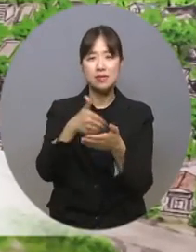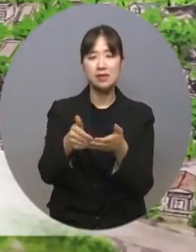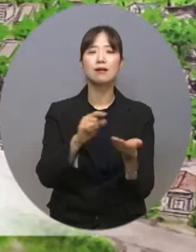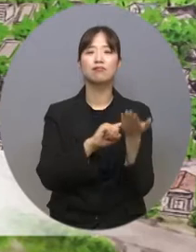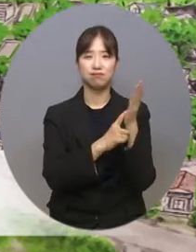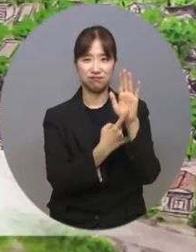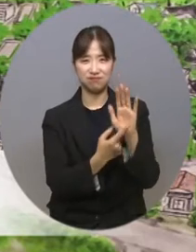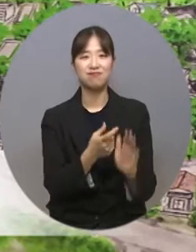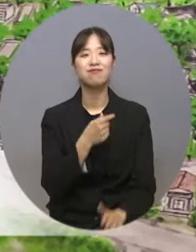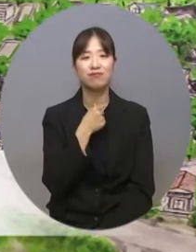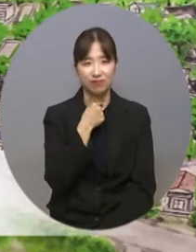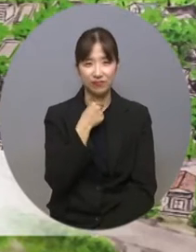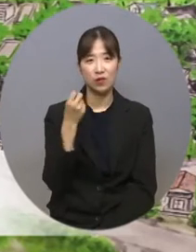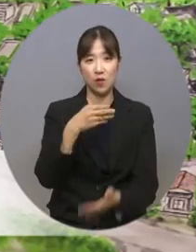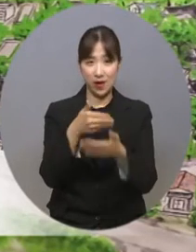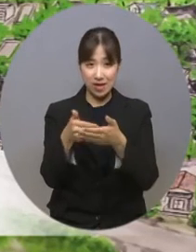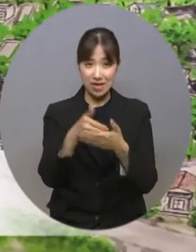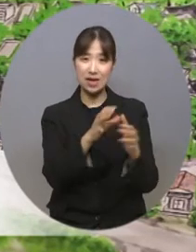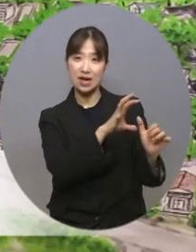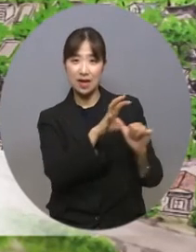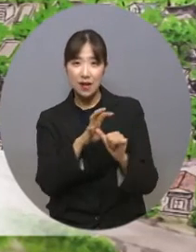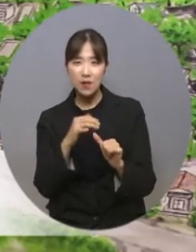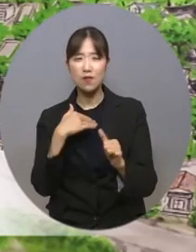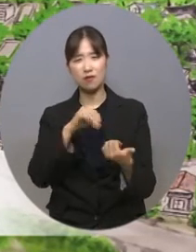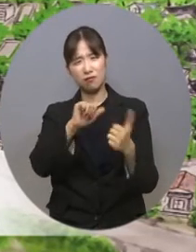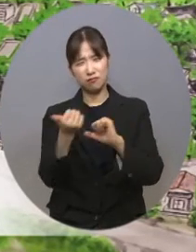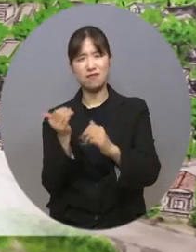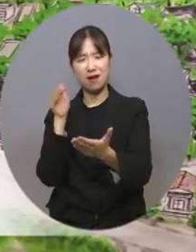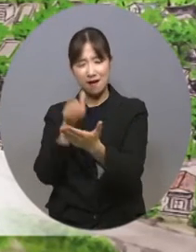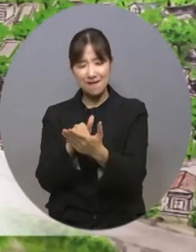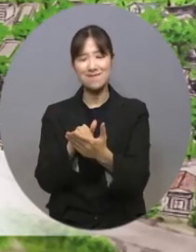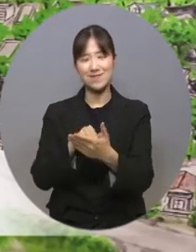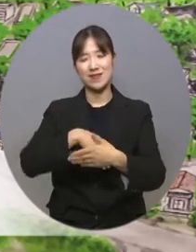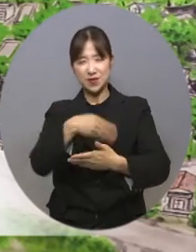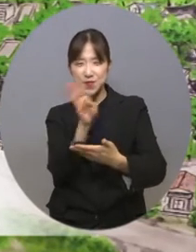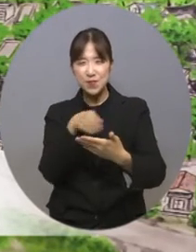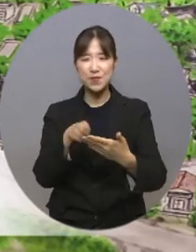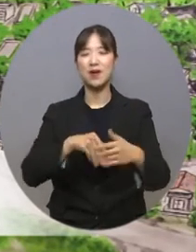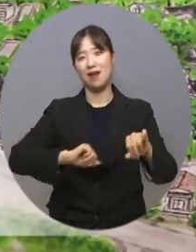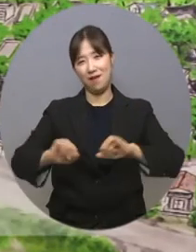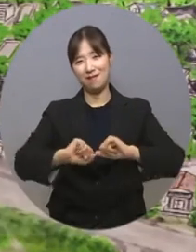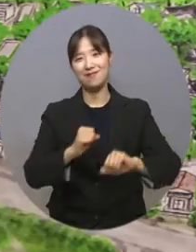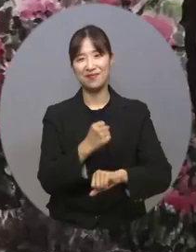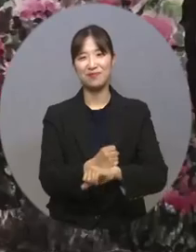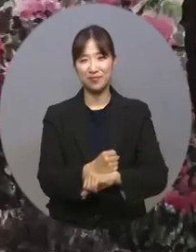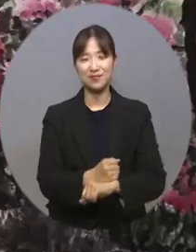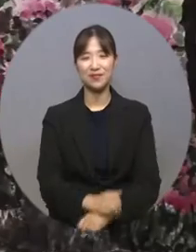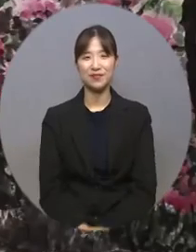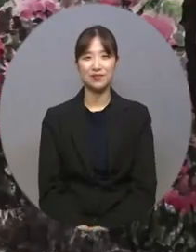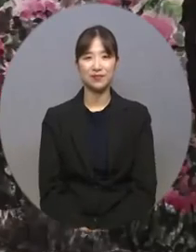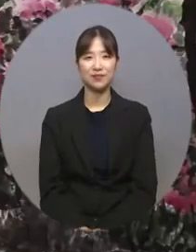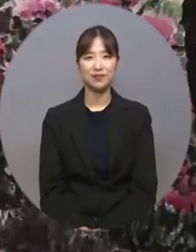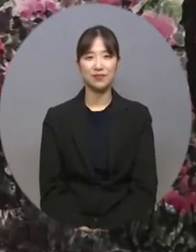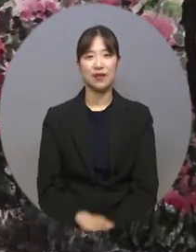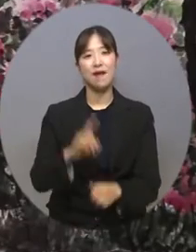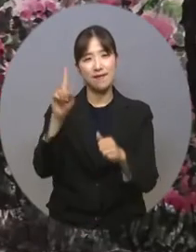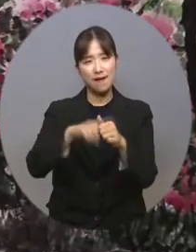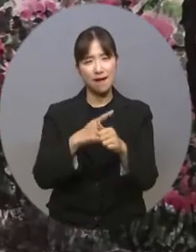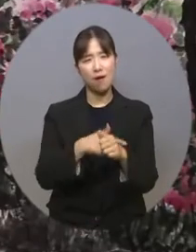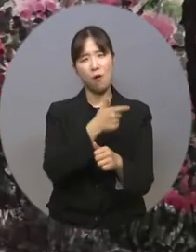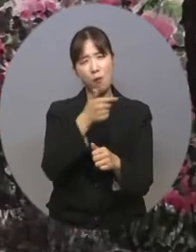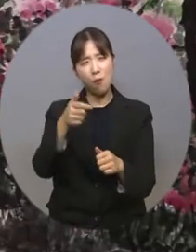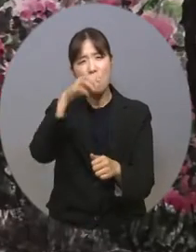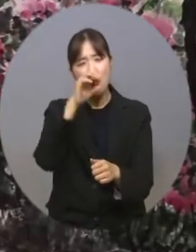나타내고 싶고 그림을 통해서 죽을 때까지 붓을 잡고 활동을 하겠습니다. 대자연의